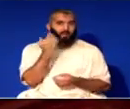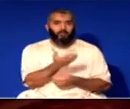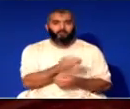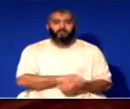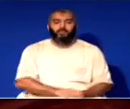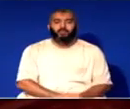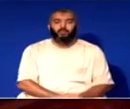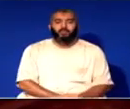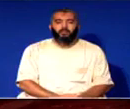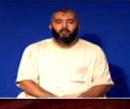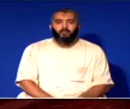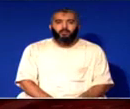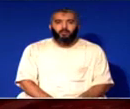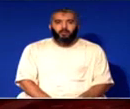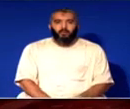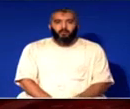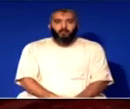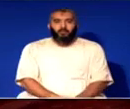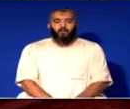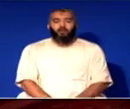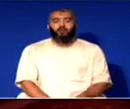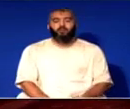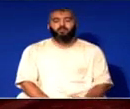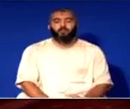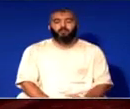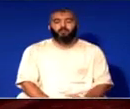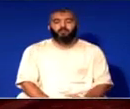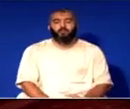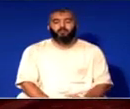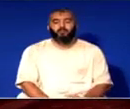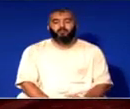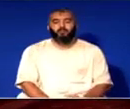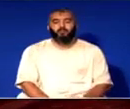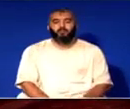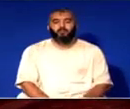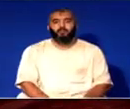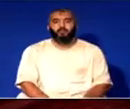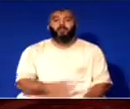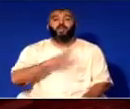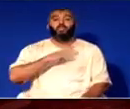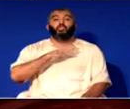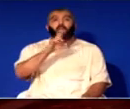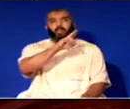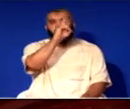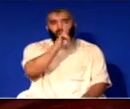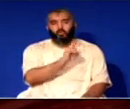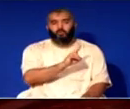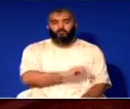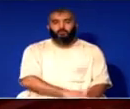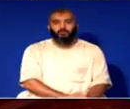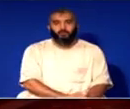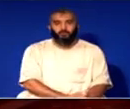إسحاق. وعليكم السلام ورحمة الله. تفضلي. أستاذ حب عندي سؤال الشيخ. نعم تفضلي سيدتي